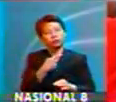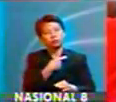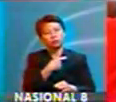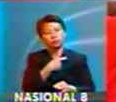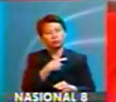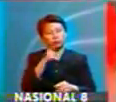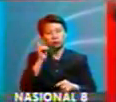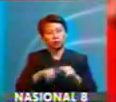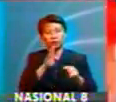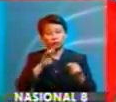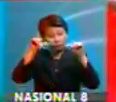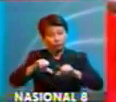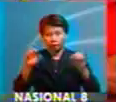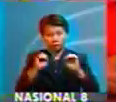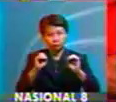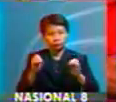ikutkan